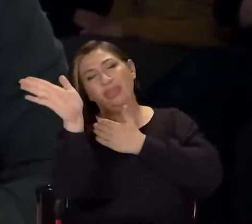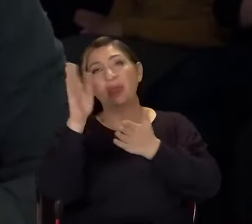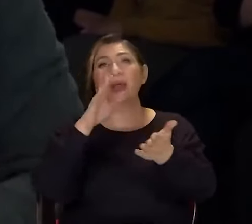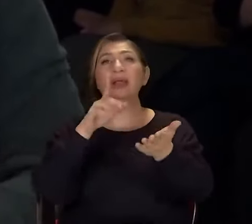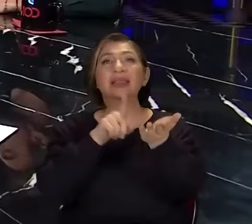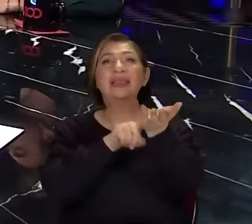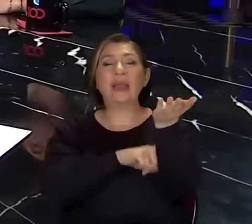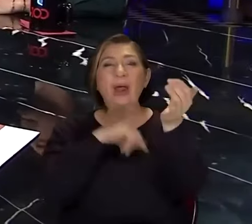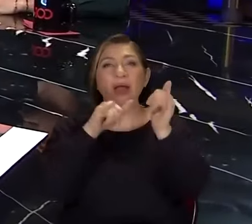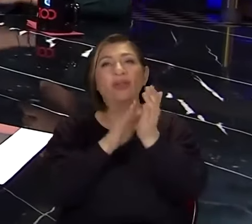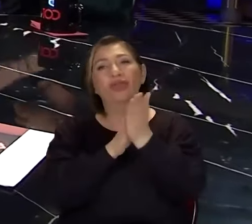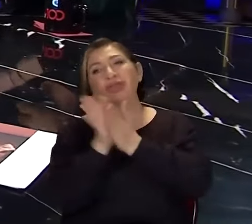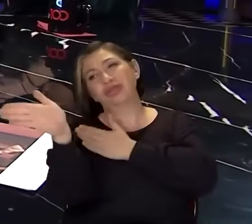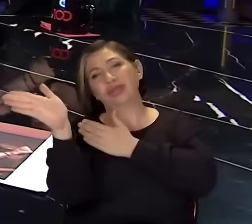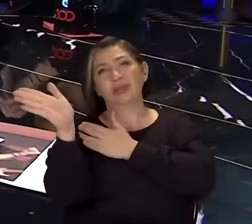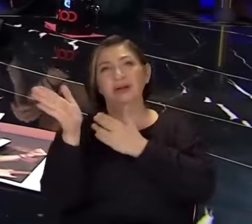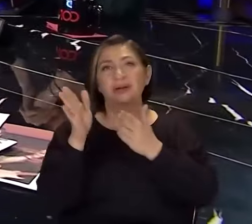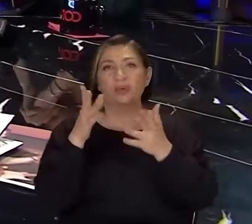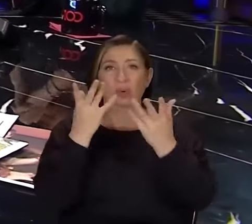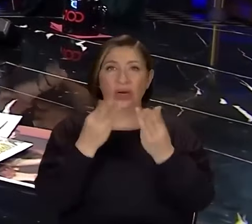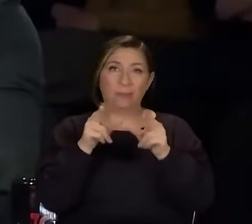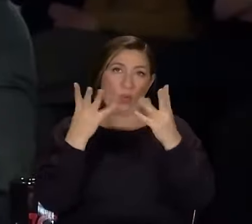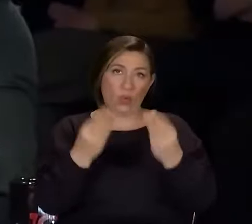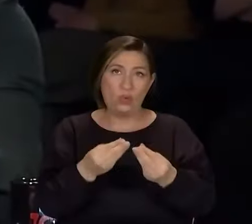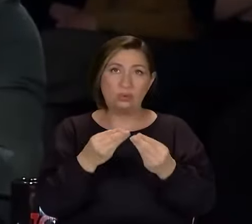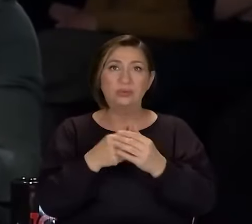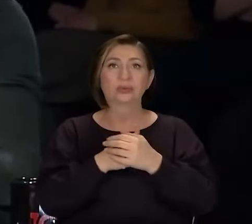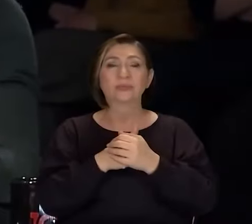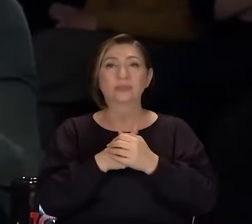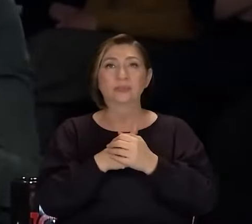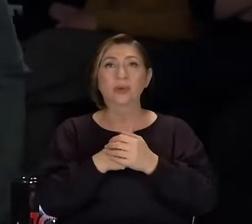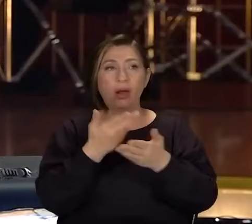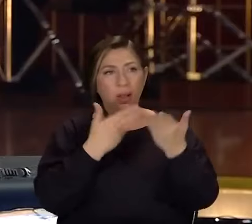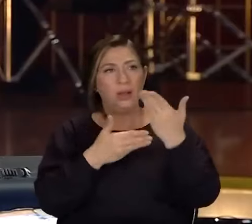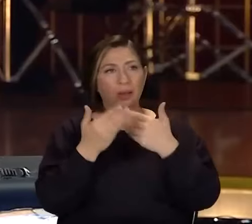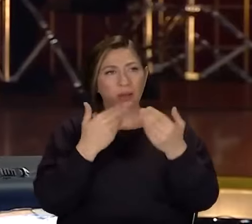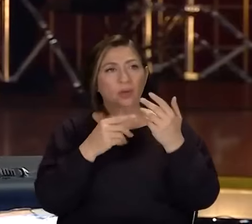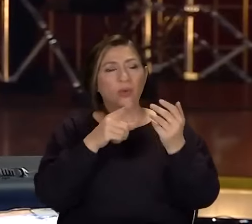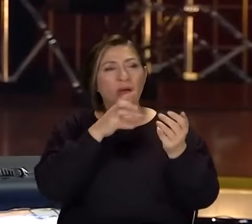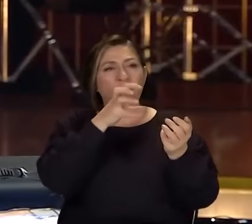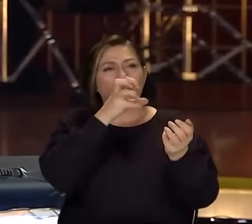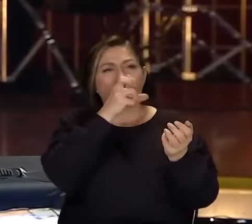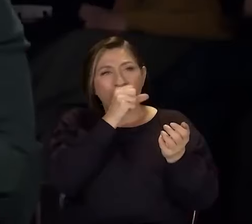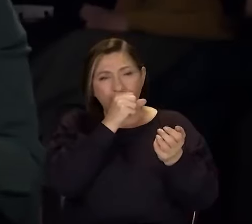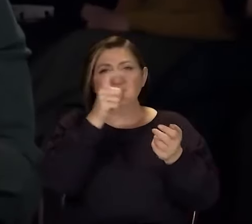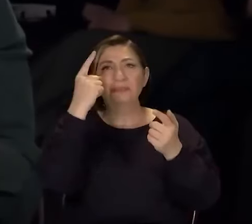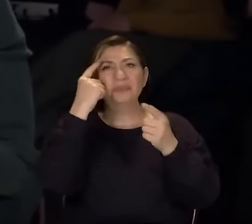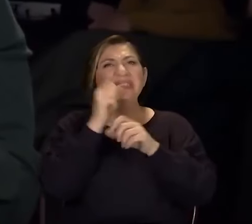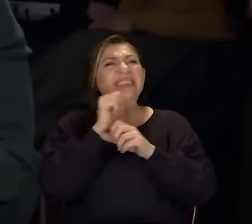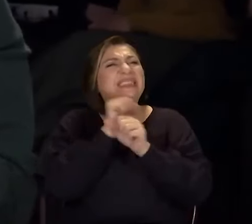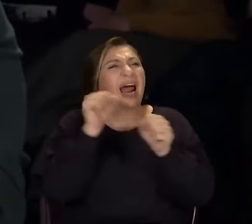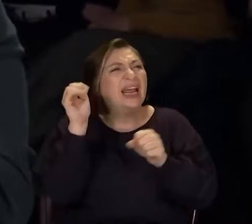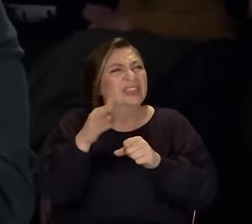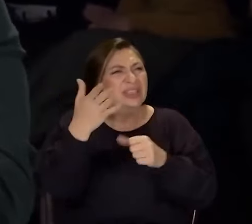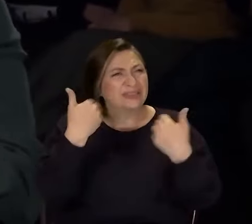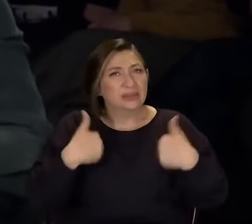kayganlaşıyor baldan. Damarların içi de aslında bu şekilde oluyor ziftten. Doğru. Anlattı. Doğru. Dolayısıyla bu tıkanacak. Senin de başına bir şeyler gelecek.